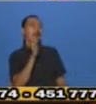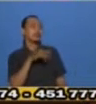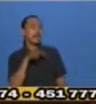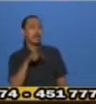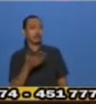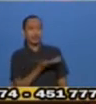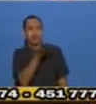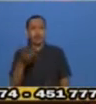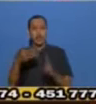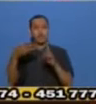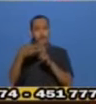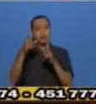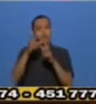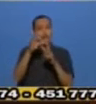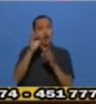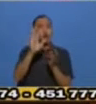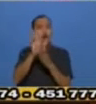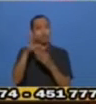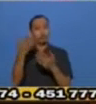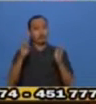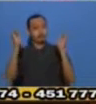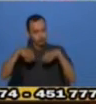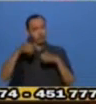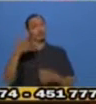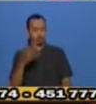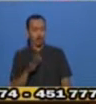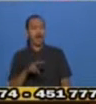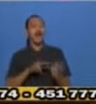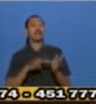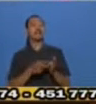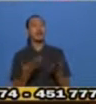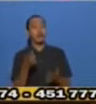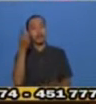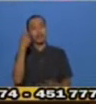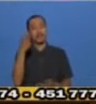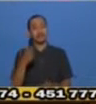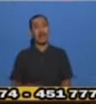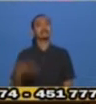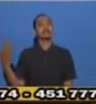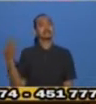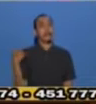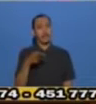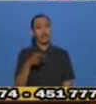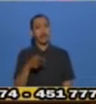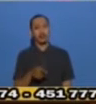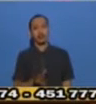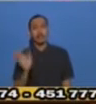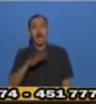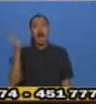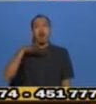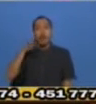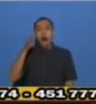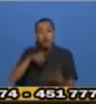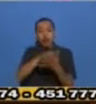sudah kualifikasi dan ininya sudah dijamin oleh pemerintah, dan kita tidak juga bermain-main dengan vaksin,